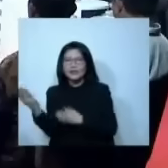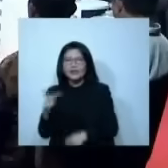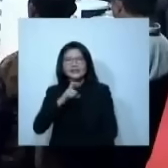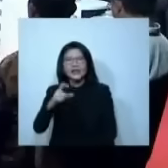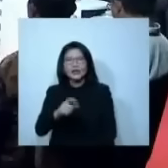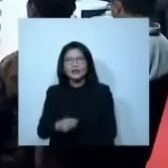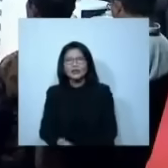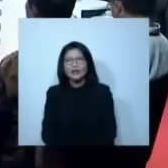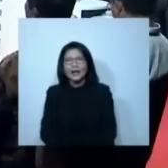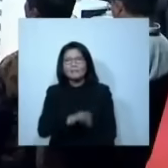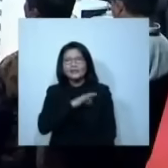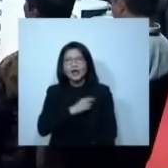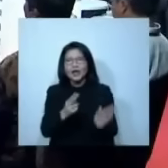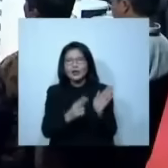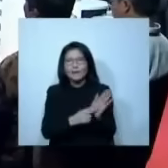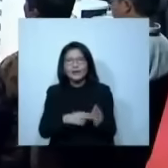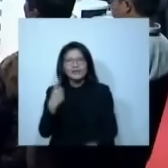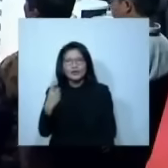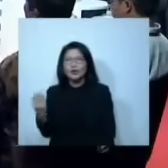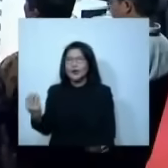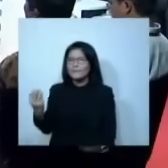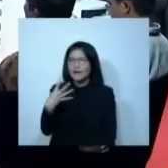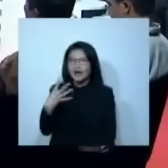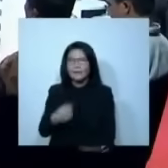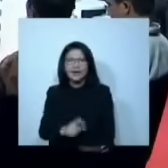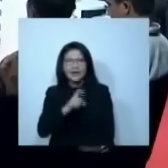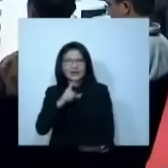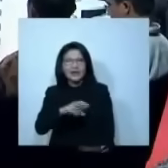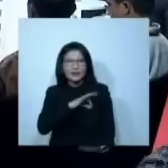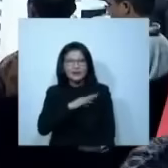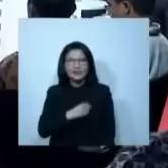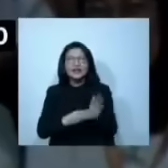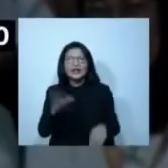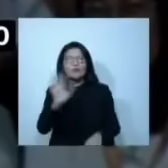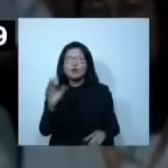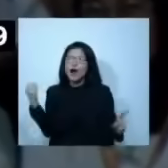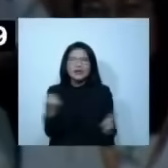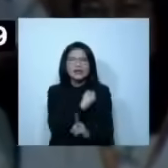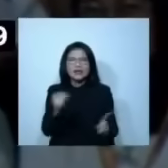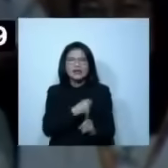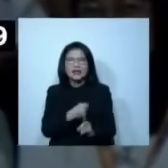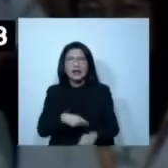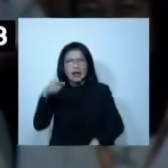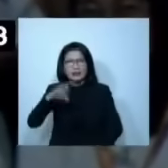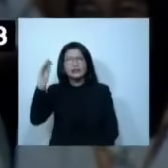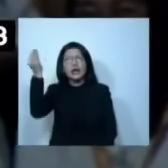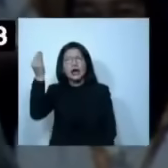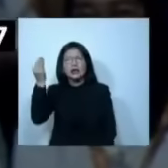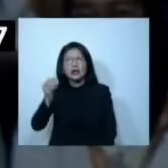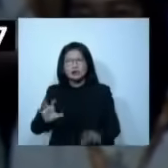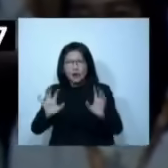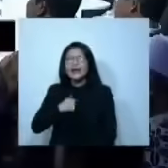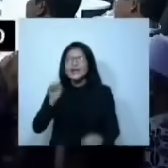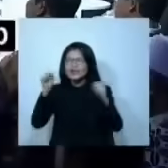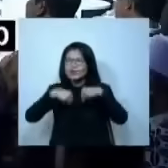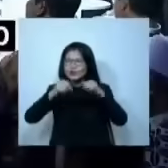ada ya identifikasi ketokohan kuat tapi identifikasi kepartaian sebenarnya lemah Kenapa karena ketika partai itu